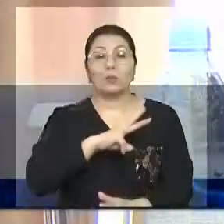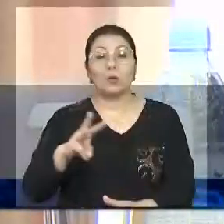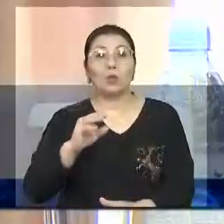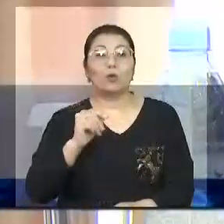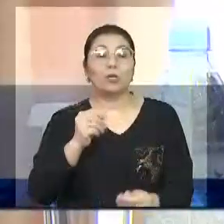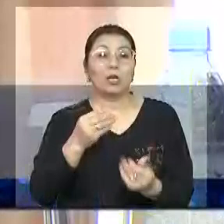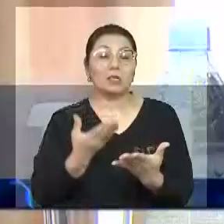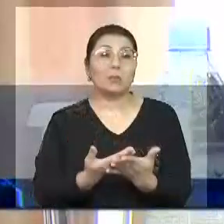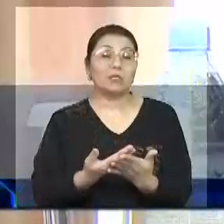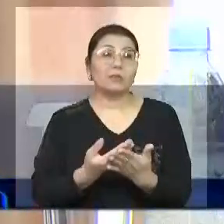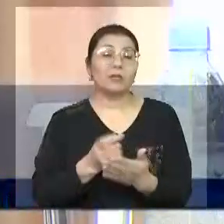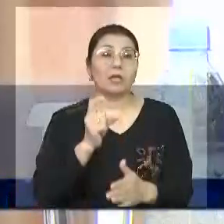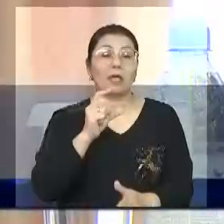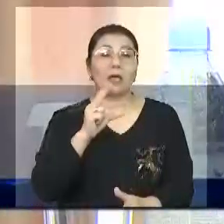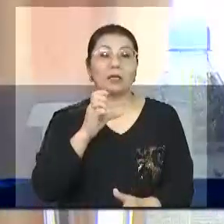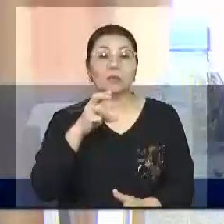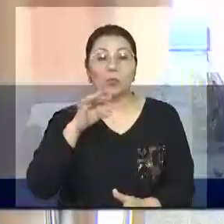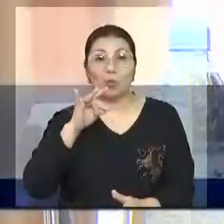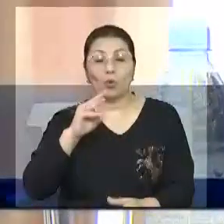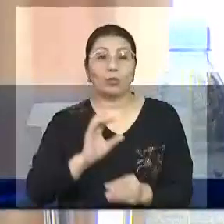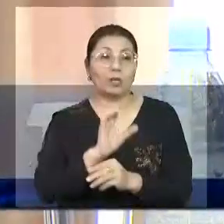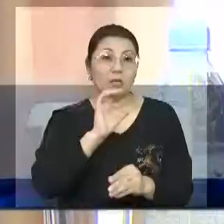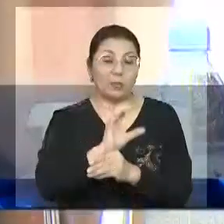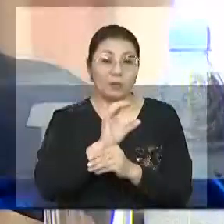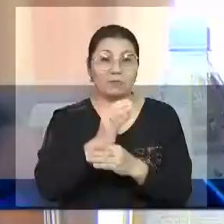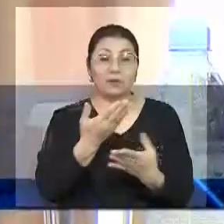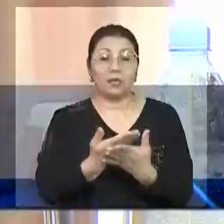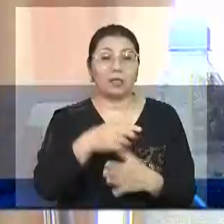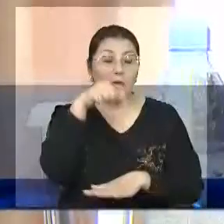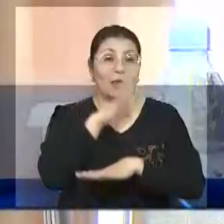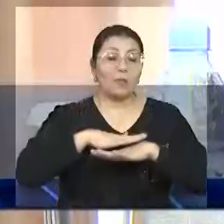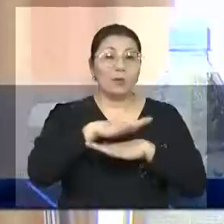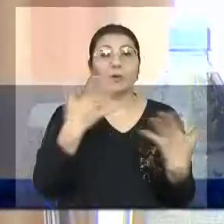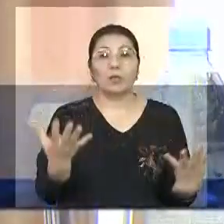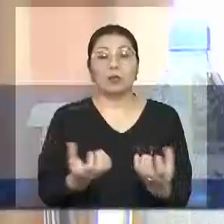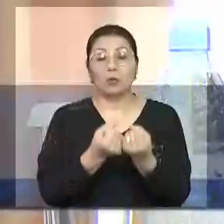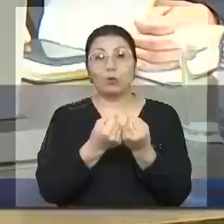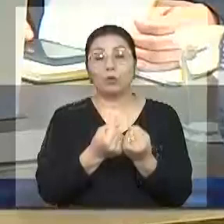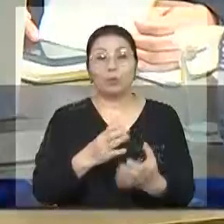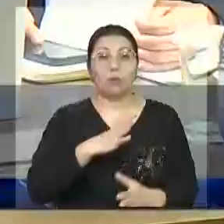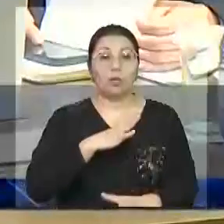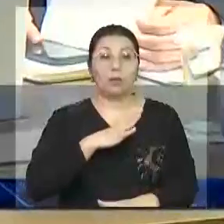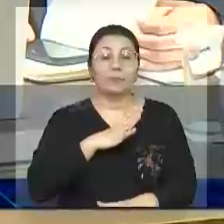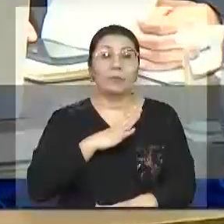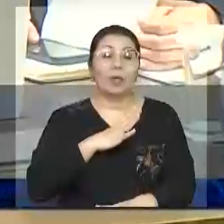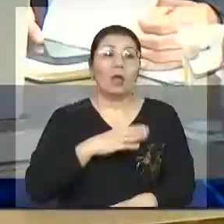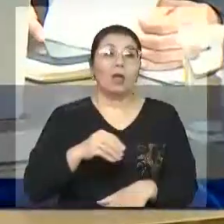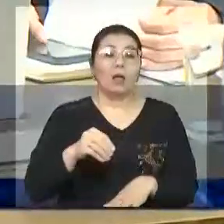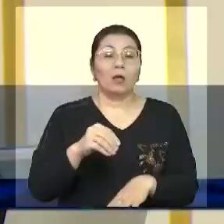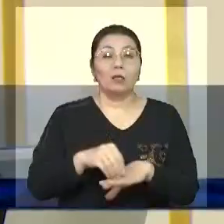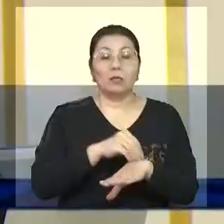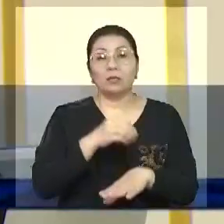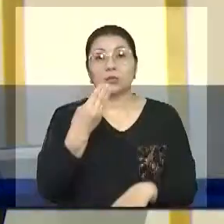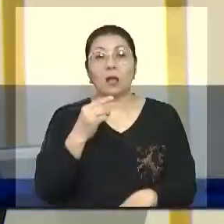тауарларды сыртқы нарыққа шығаруға жұмсалған шығындарды өтеу түрінде мемлекеттік қолдауға ие болған. Жиында өңір басшысы Асқар